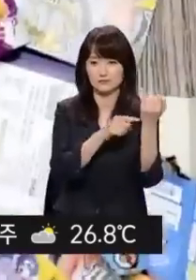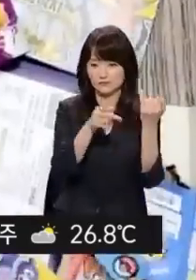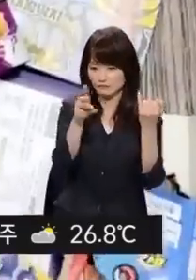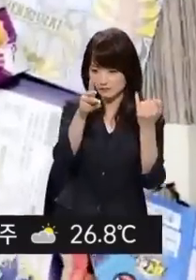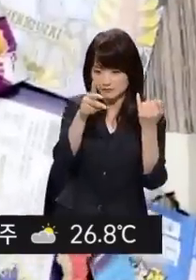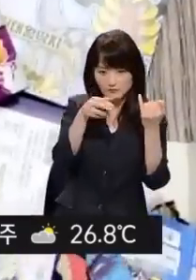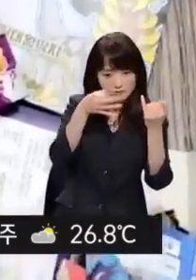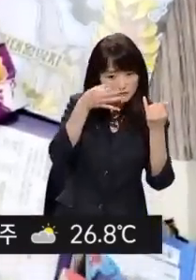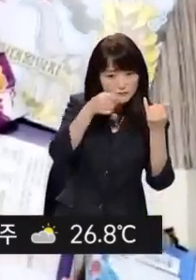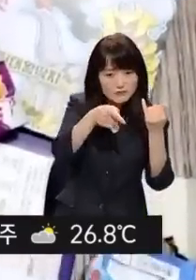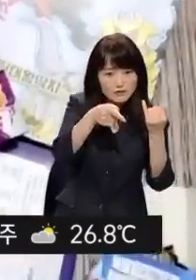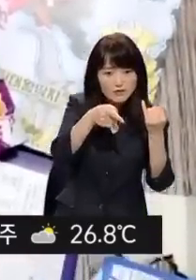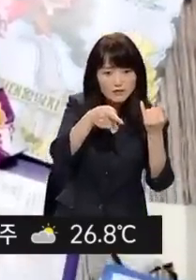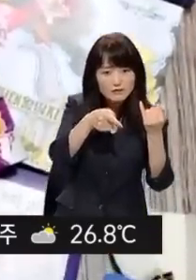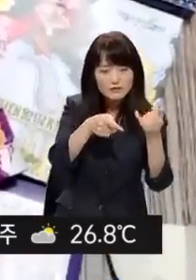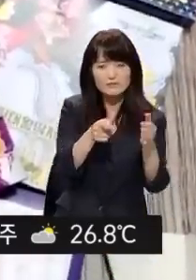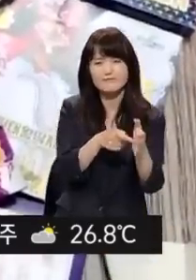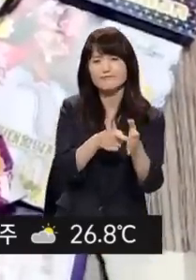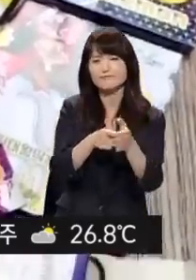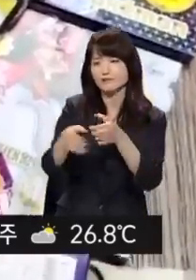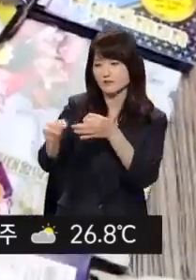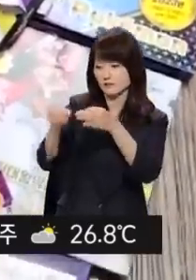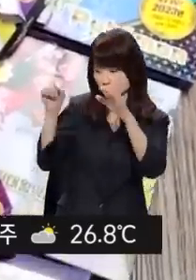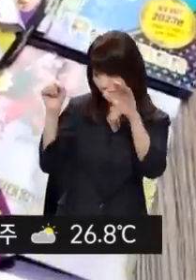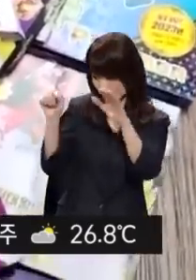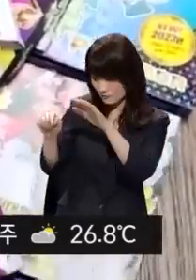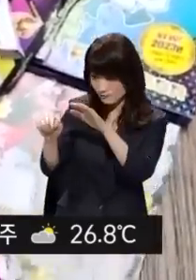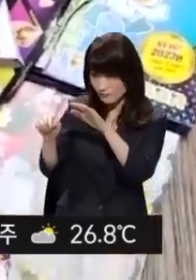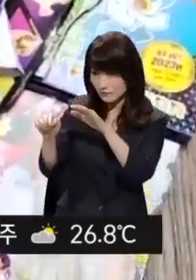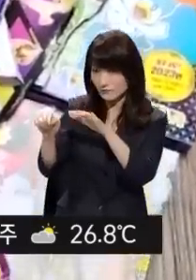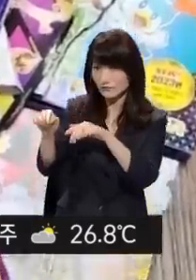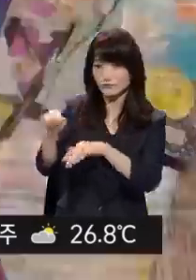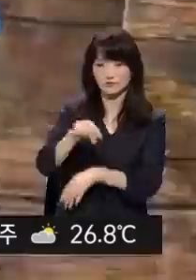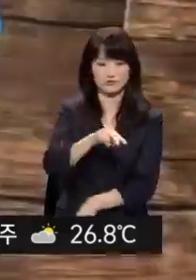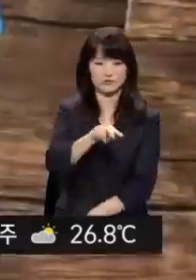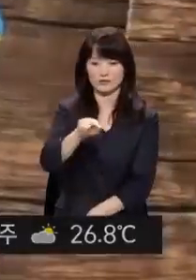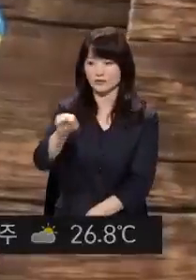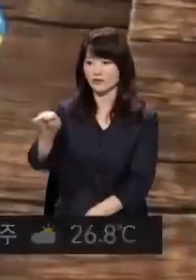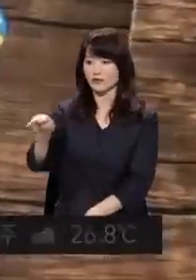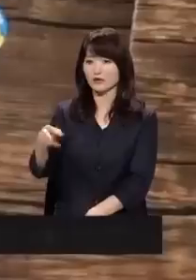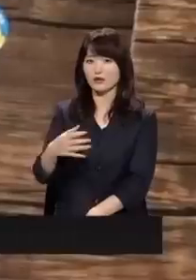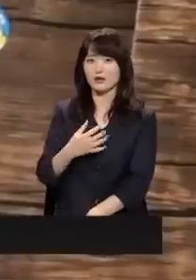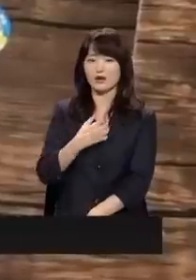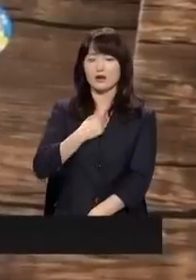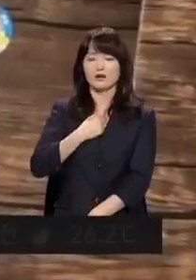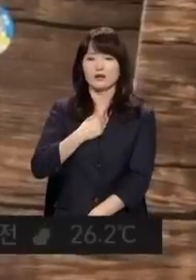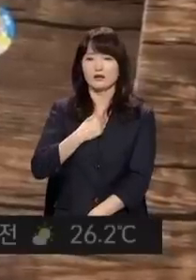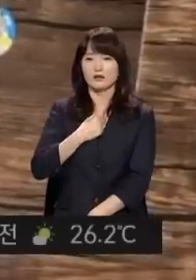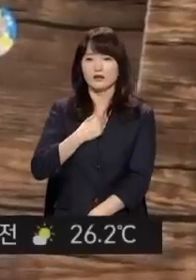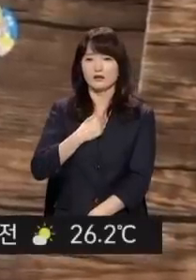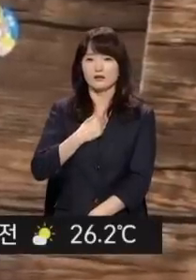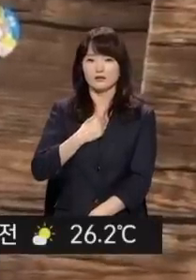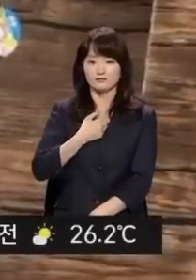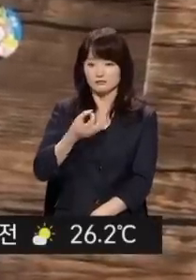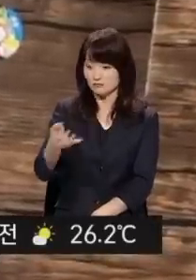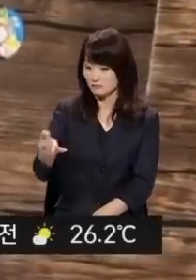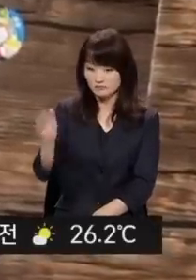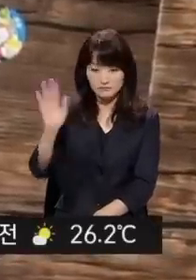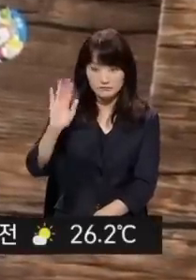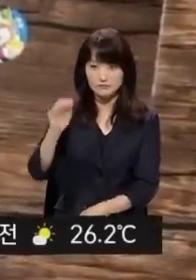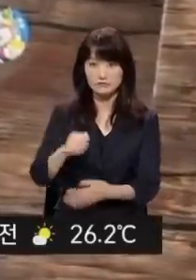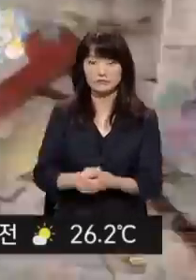막 뛰어가 가지고 문구점에 딱 들어선 순간 저 광경을 보고 숨이 턱 막히죠 계산은커녕